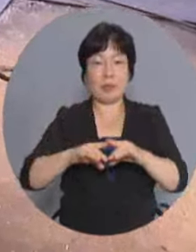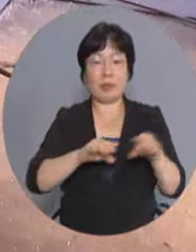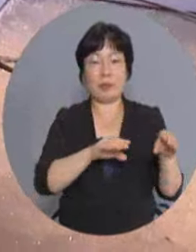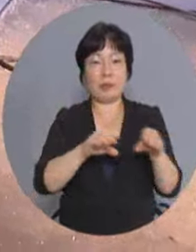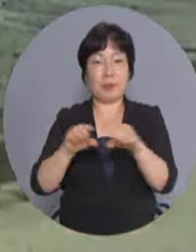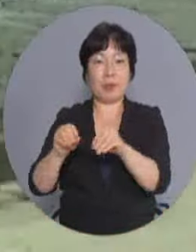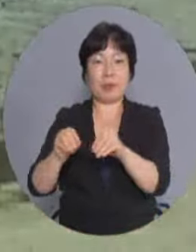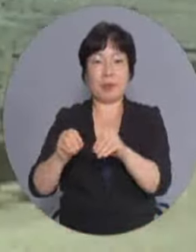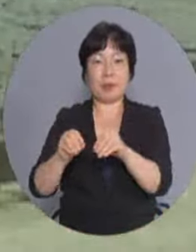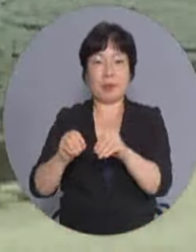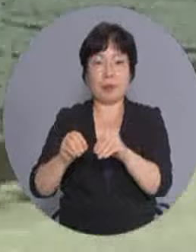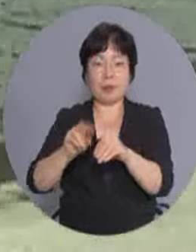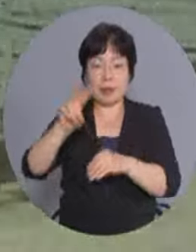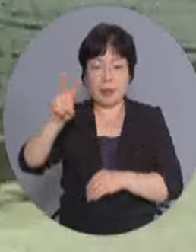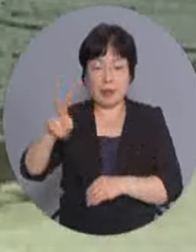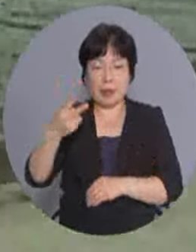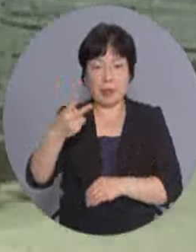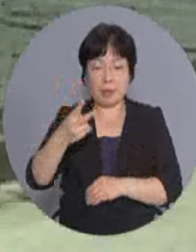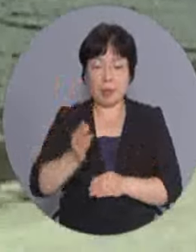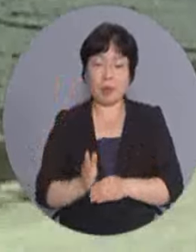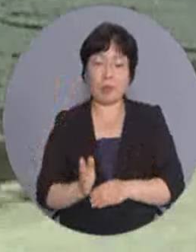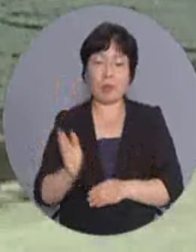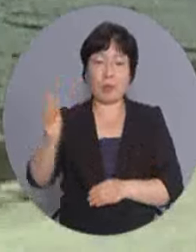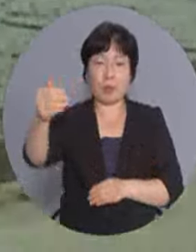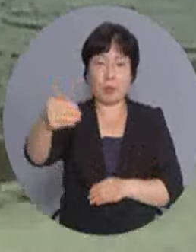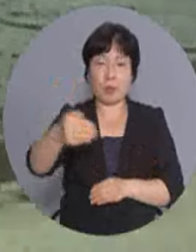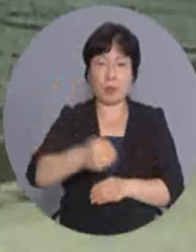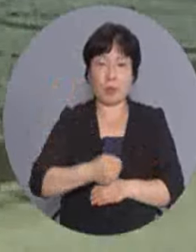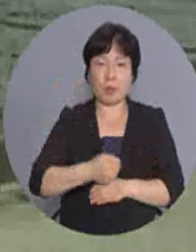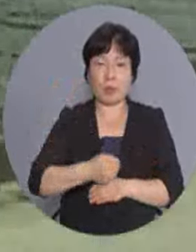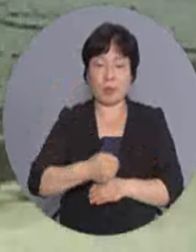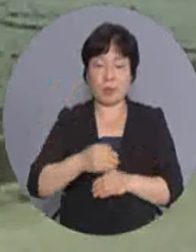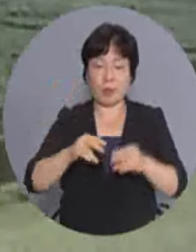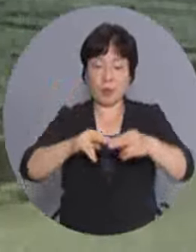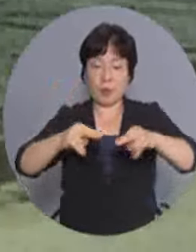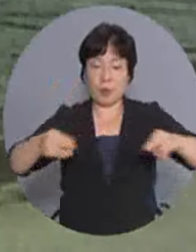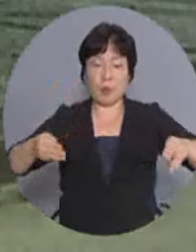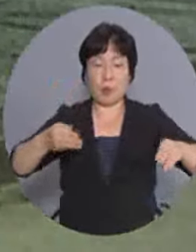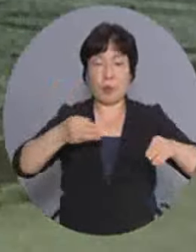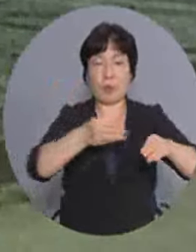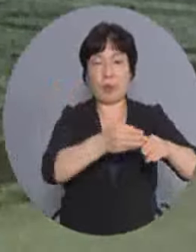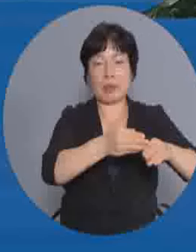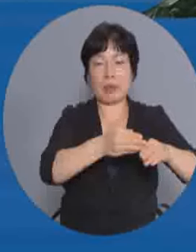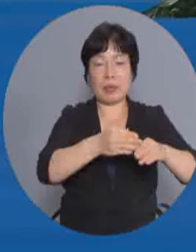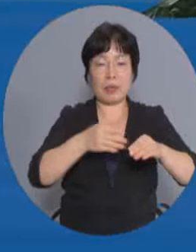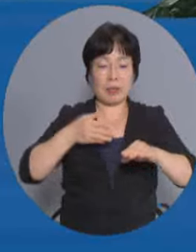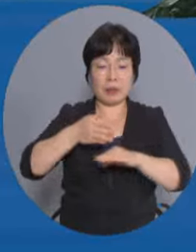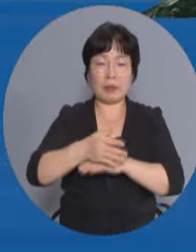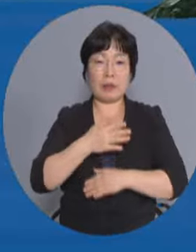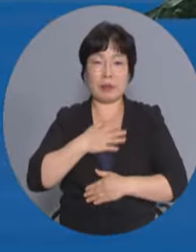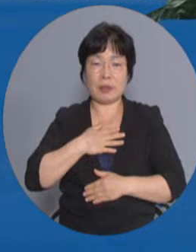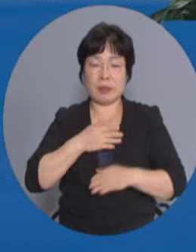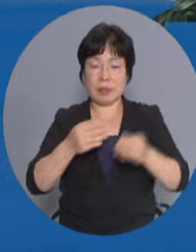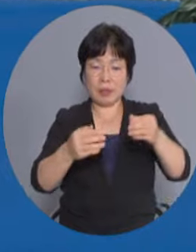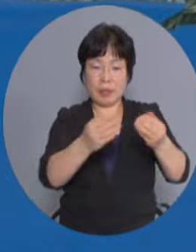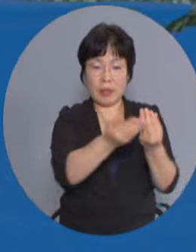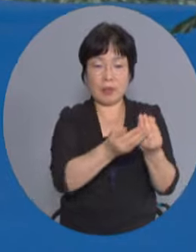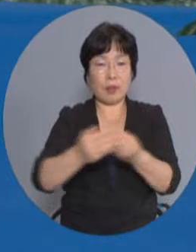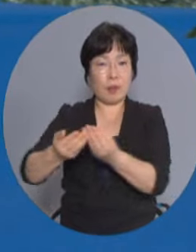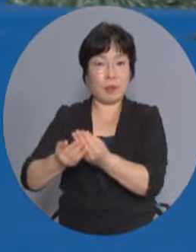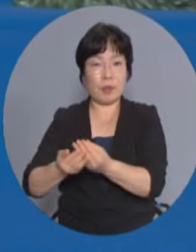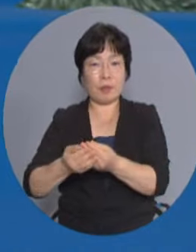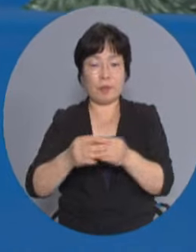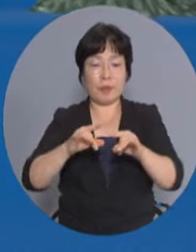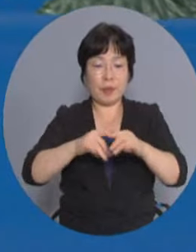됐습니다 200여 미를 양한 여객선은 늘어진 철선과 부딪친 걸 알았습니다 섬과 섬을 연결하는